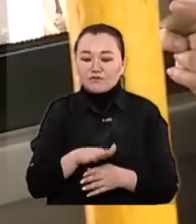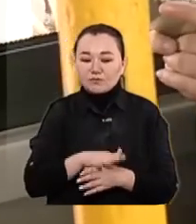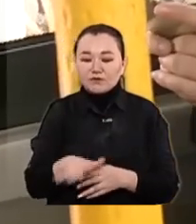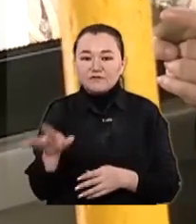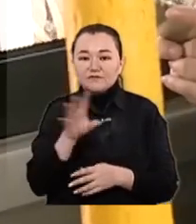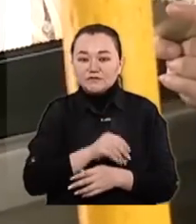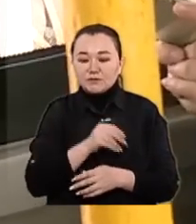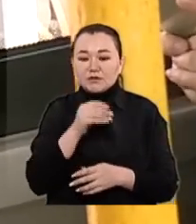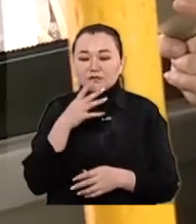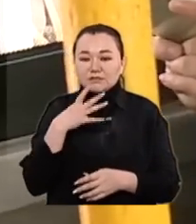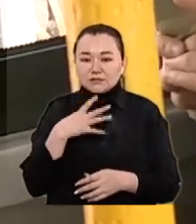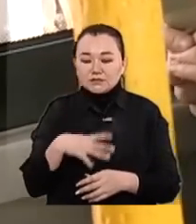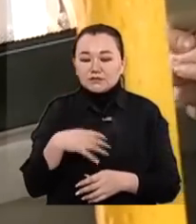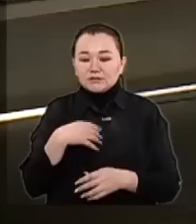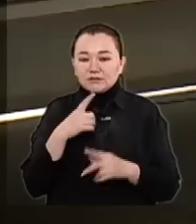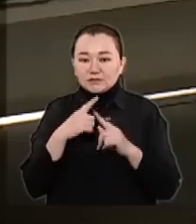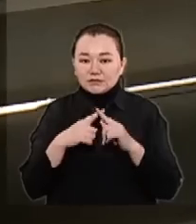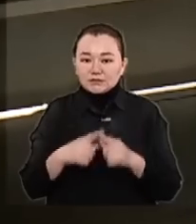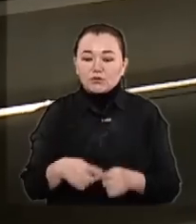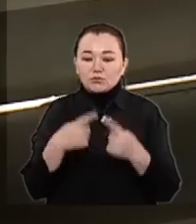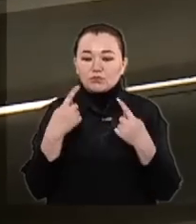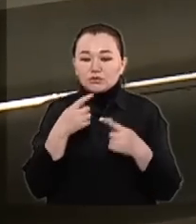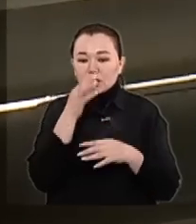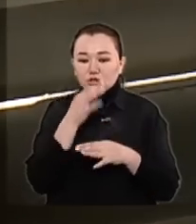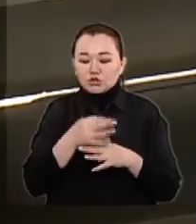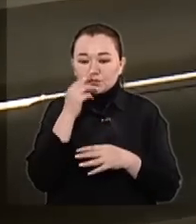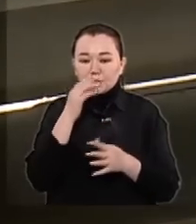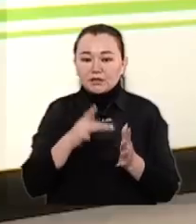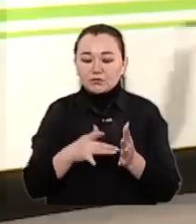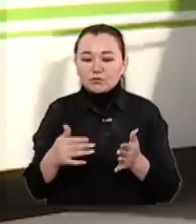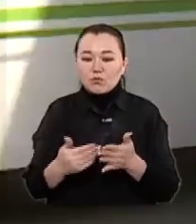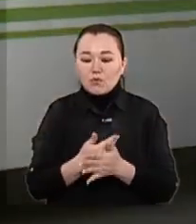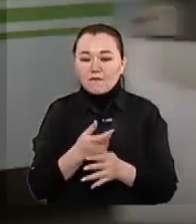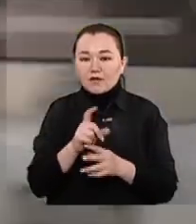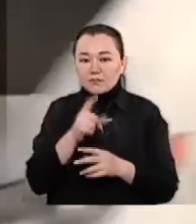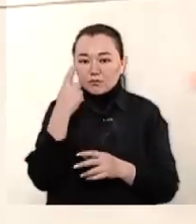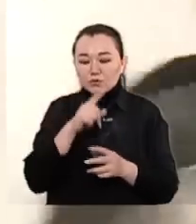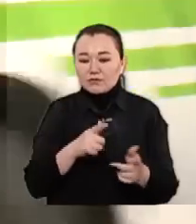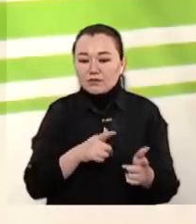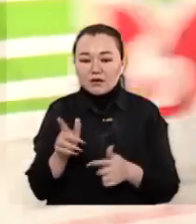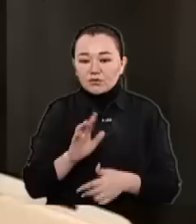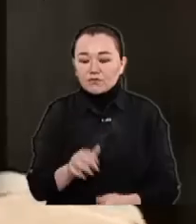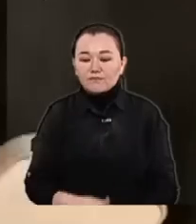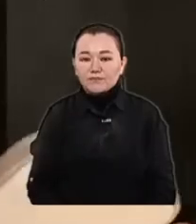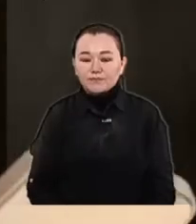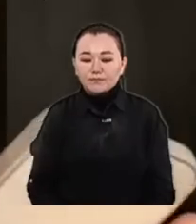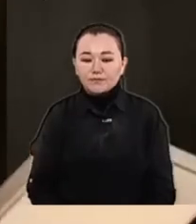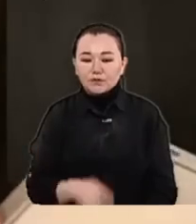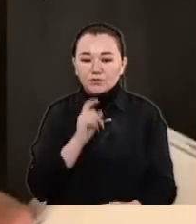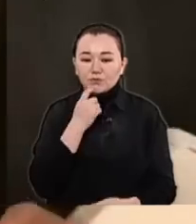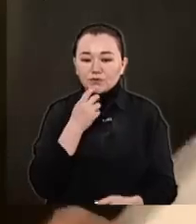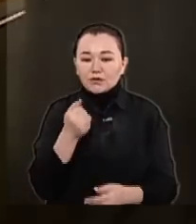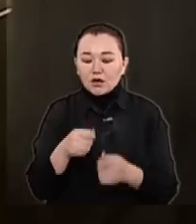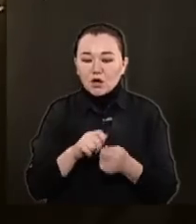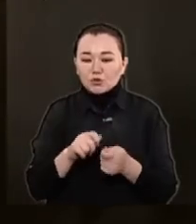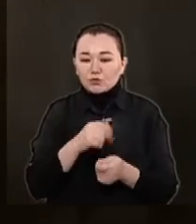бәріне амалдың жоқтығынан көндік дейді. Айтуларынша шымкенттіктер бұл жаңашылдыққа әлі дайын емес. Қиын болып жатыр